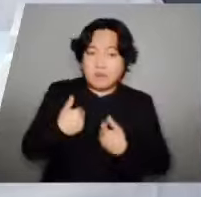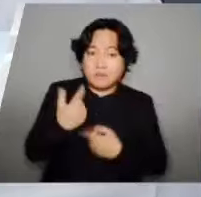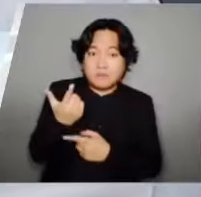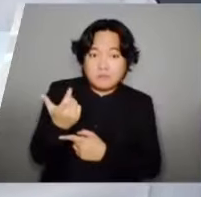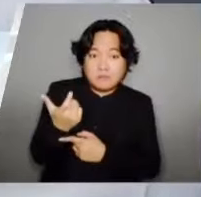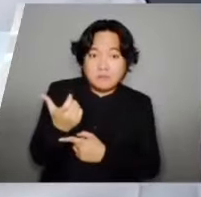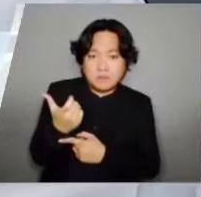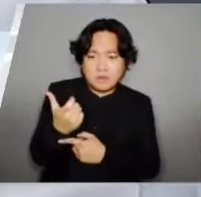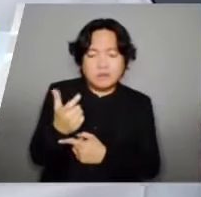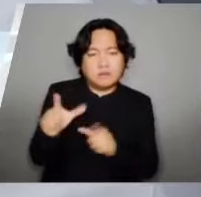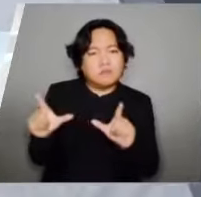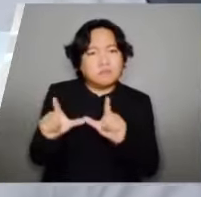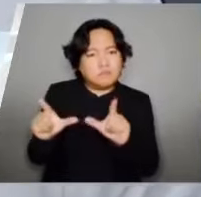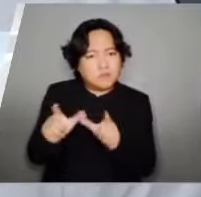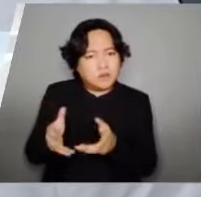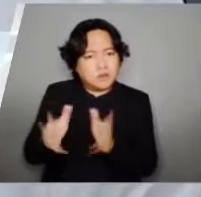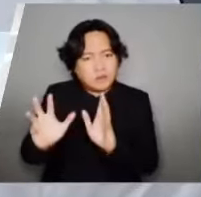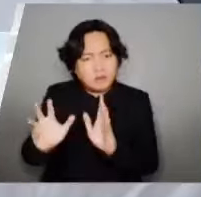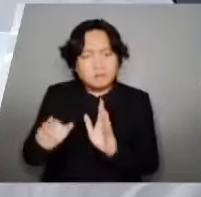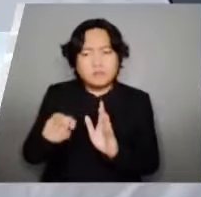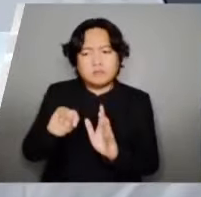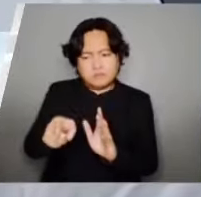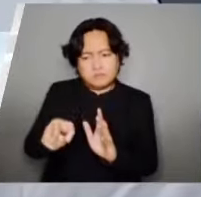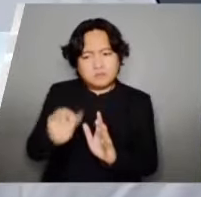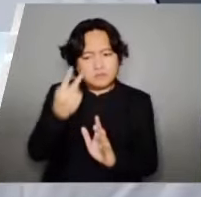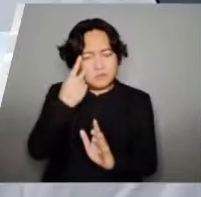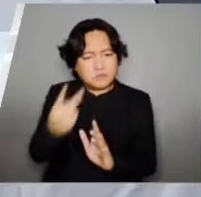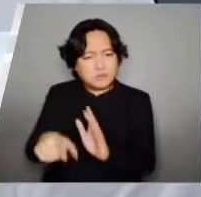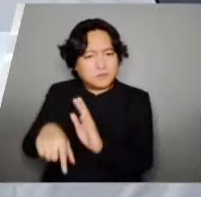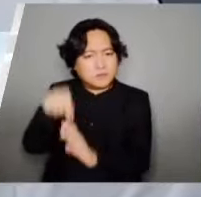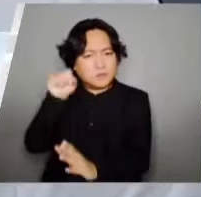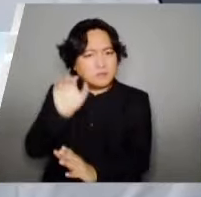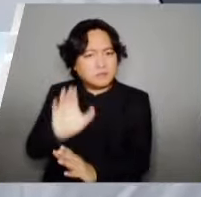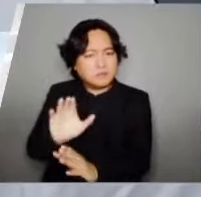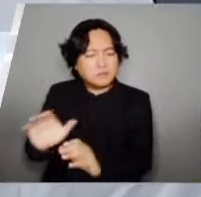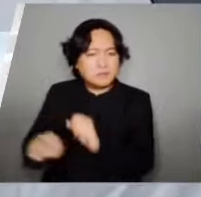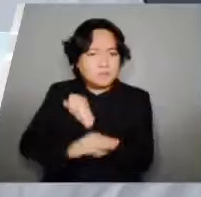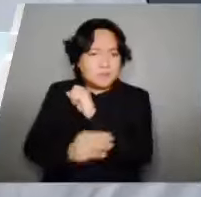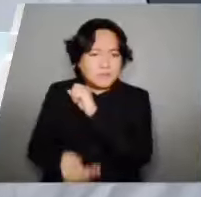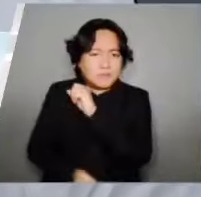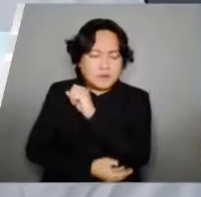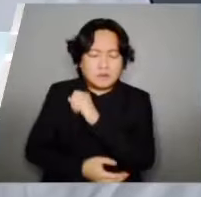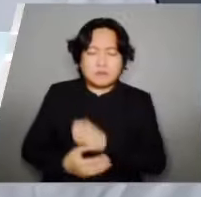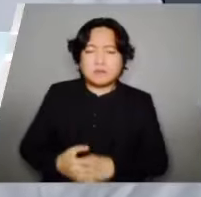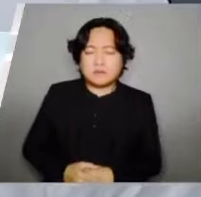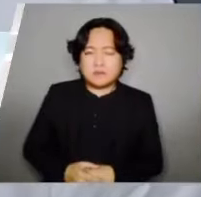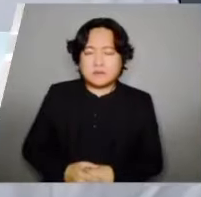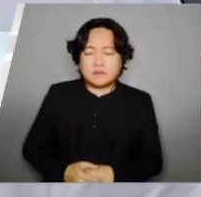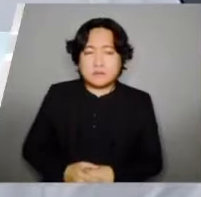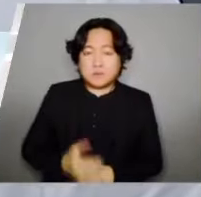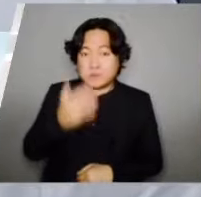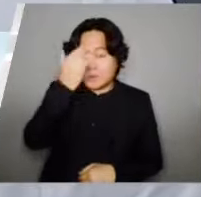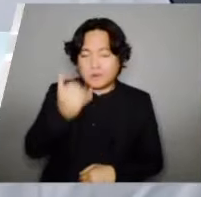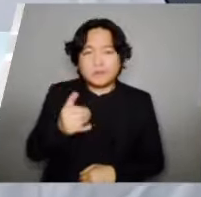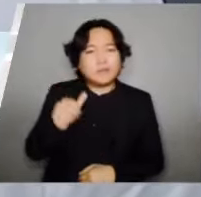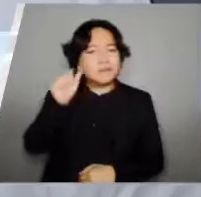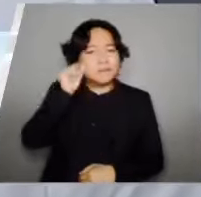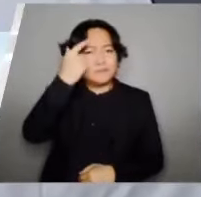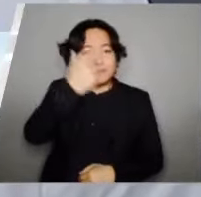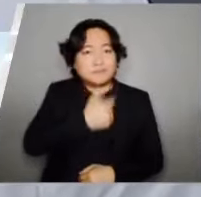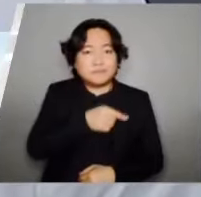yung permit to carry niya. Kasing level at modus na ginawa ni Alice Guo para makakuha